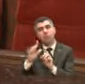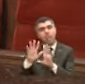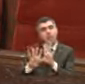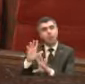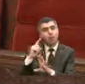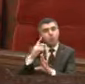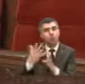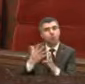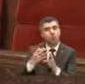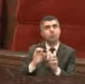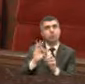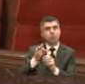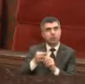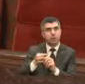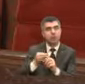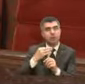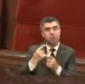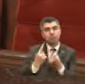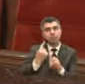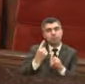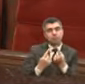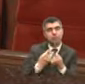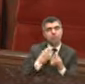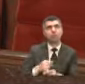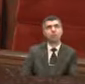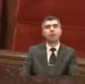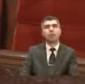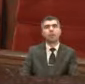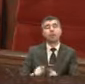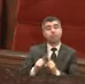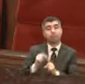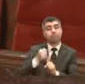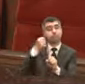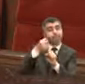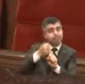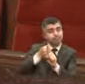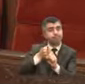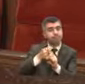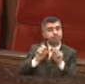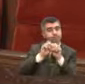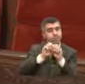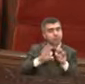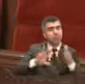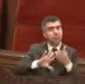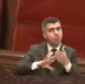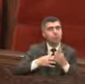17% ديال المواعيد عن بعد قليله، هدفنا نوصلوها ل 50%، وهذا كيتطلب مجهودات في مجموعه ديال المجالات